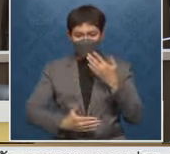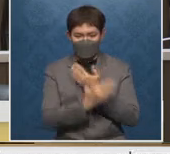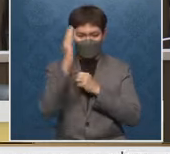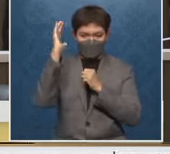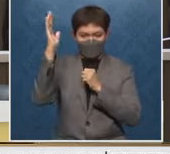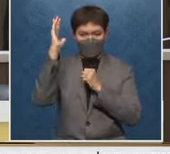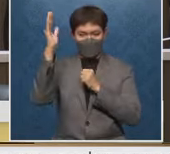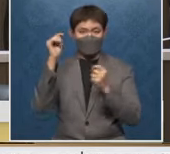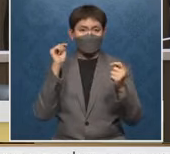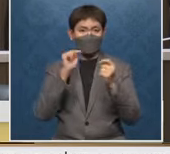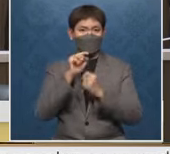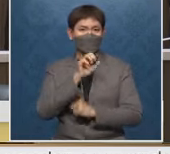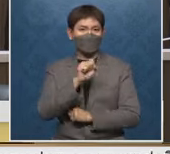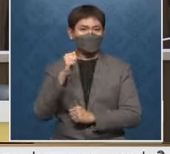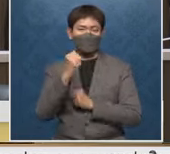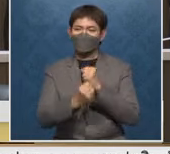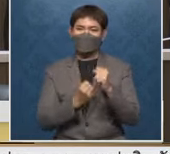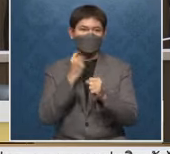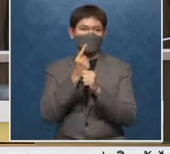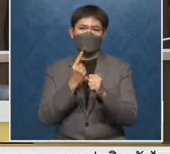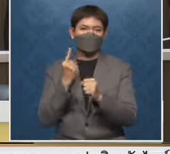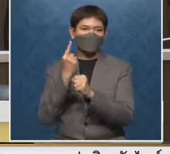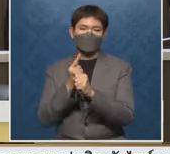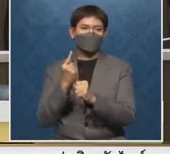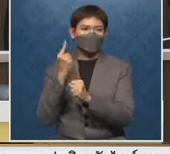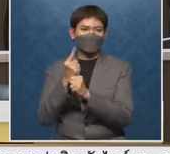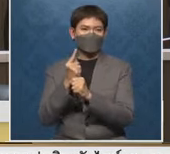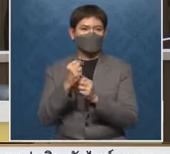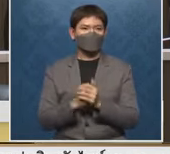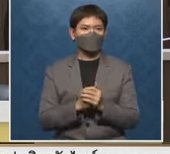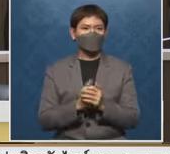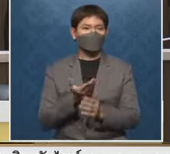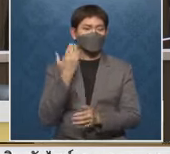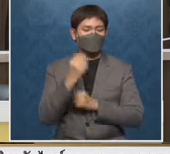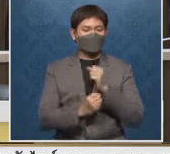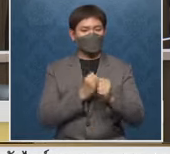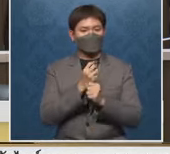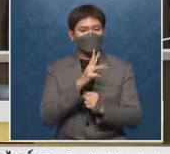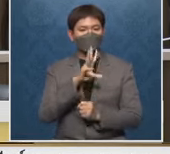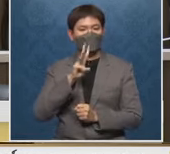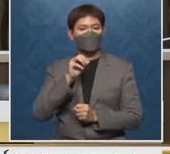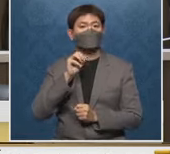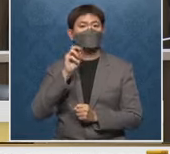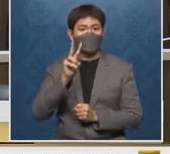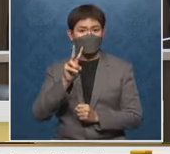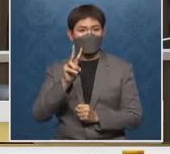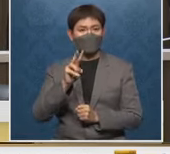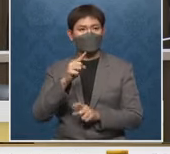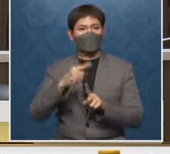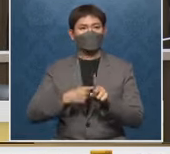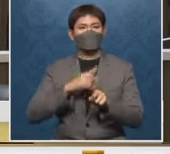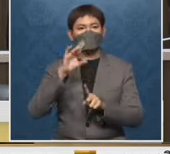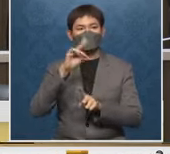ายในสภาแห่งนี้ทุกปีปีแรก2562วันที่24กรกฎา